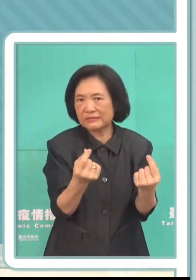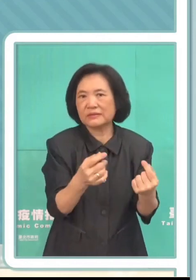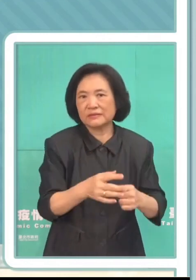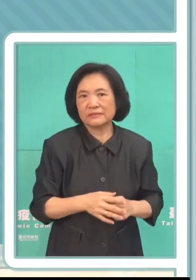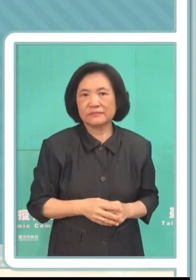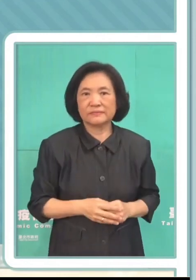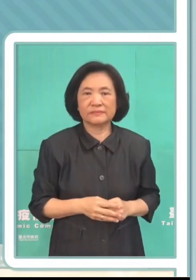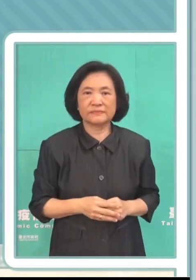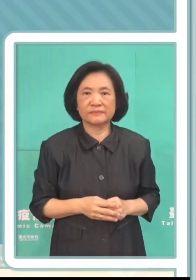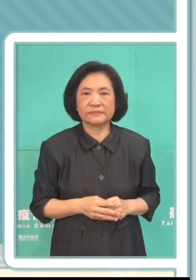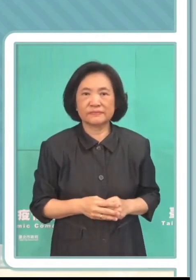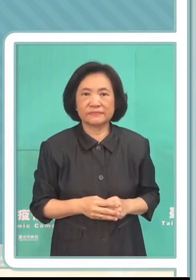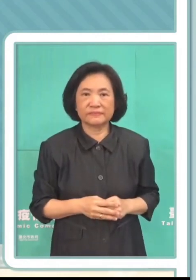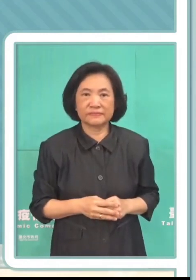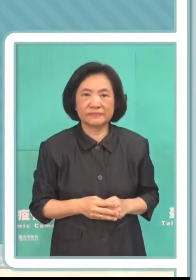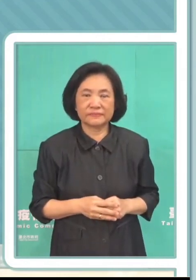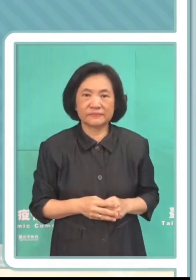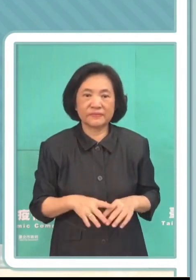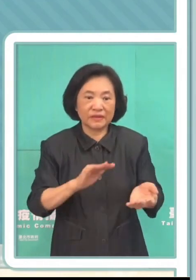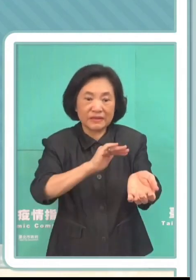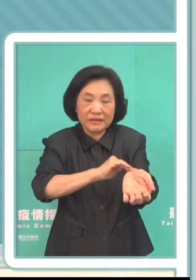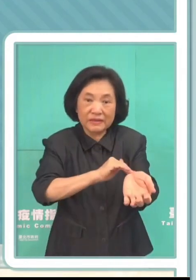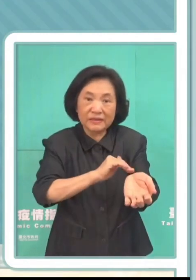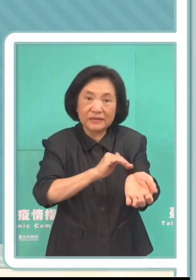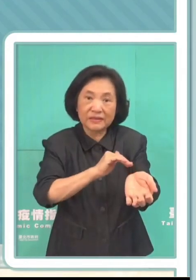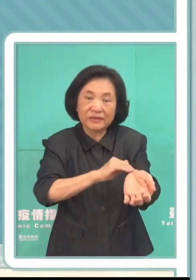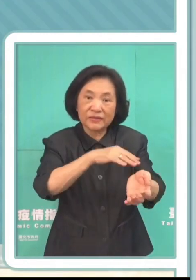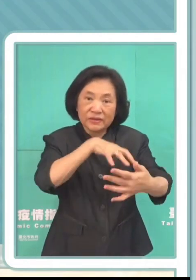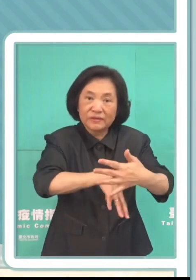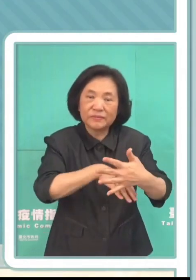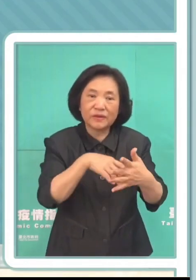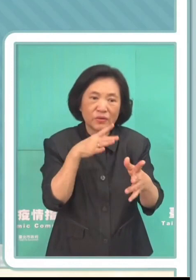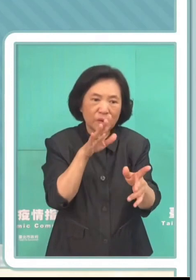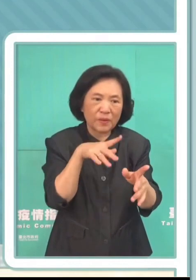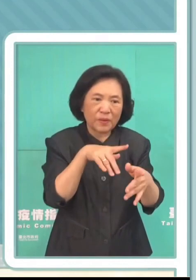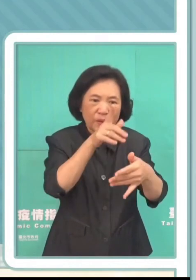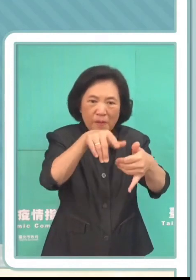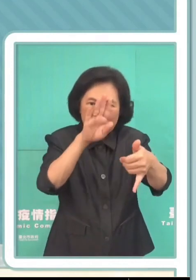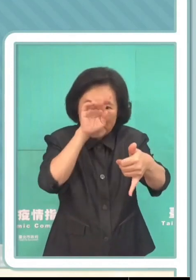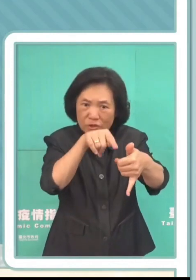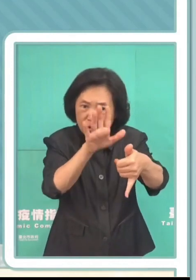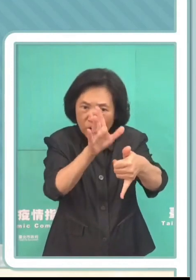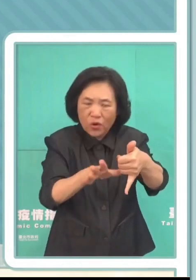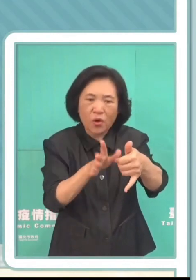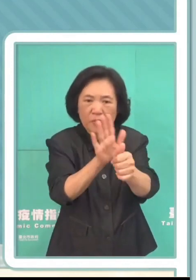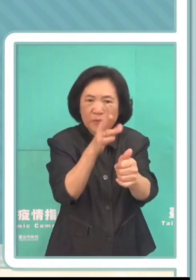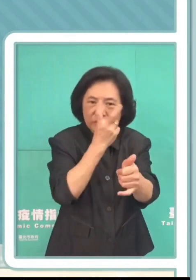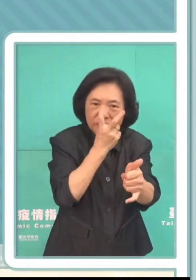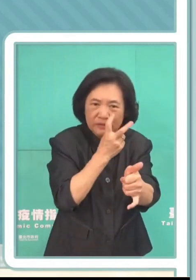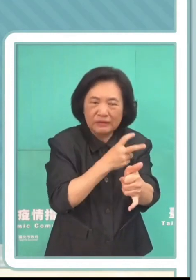供，比照医院照顾确诊者的第一线工作人员